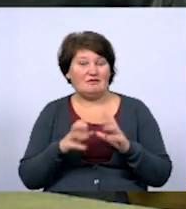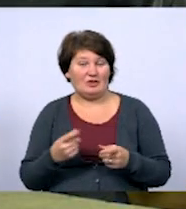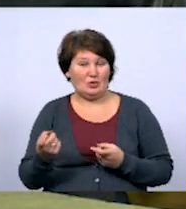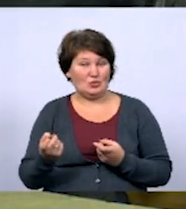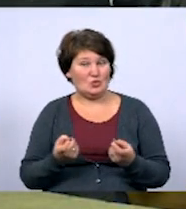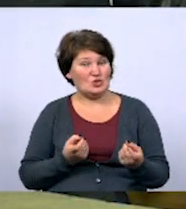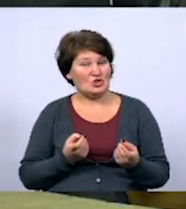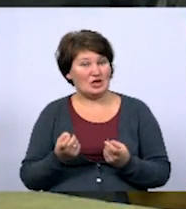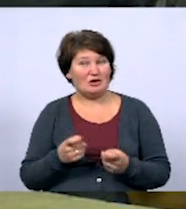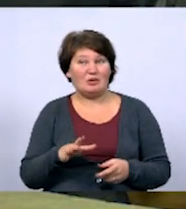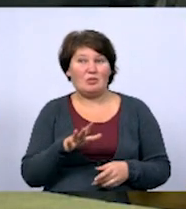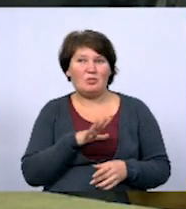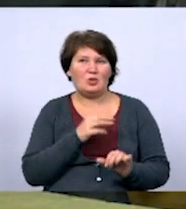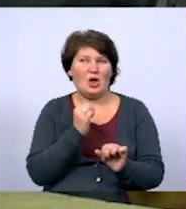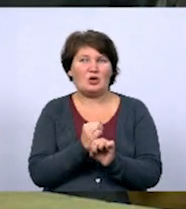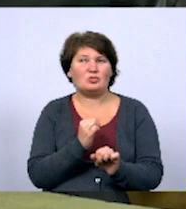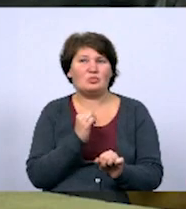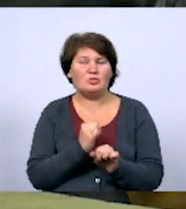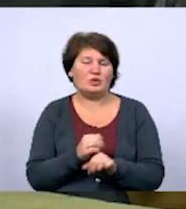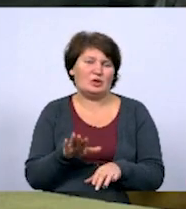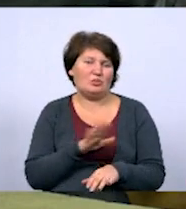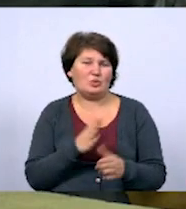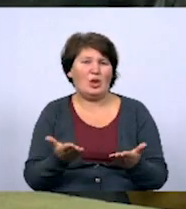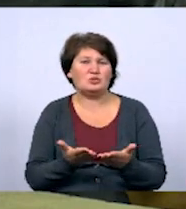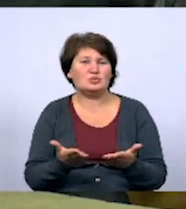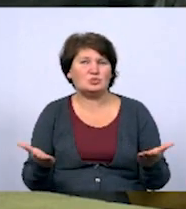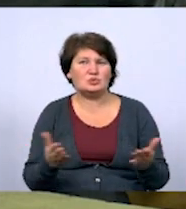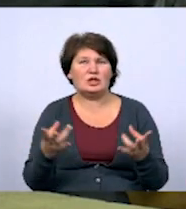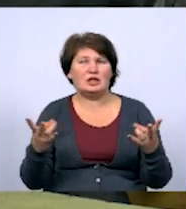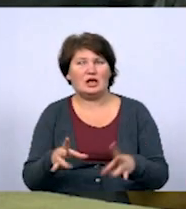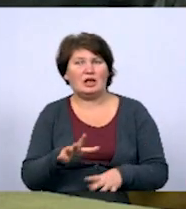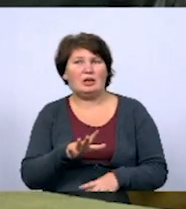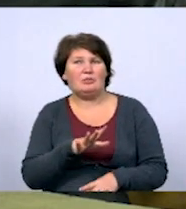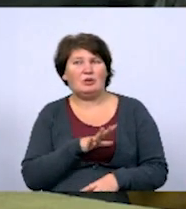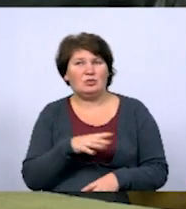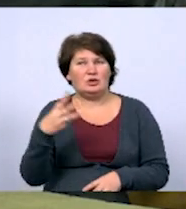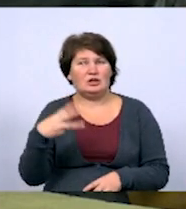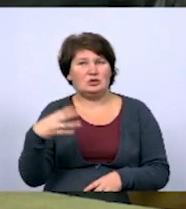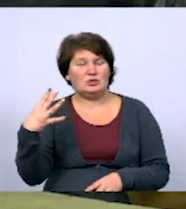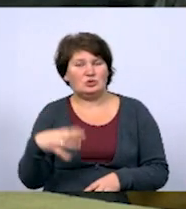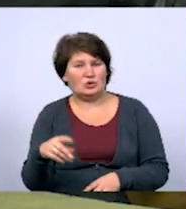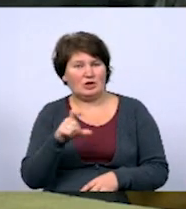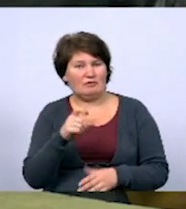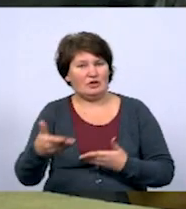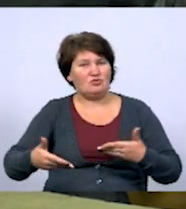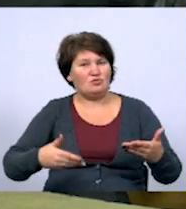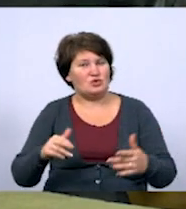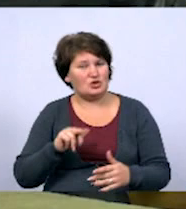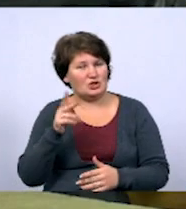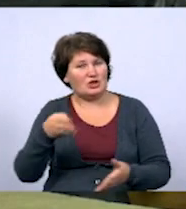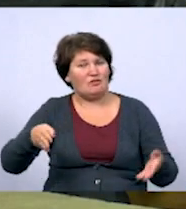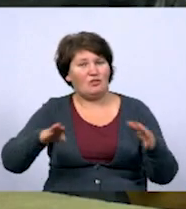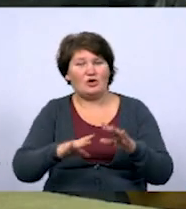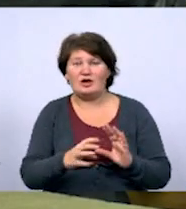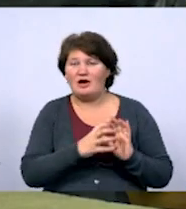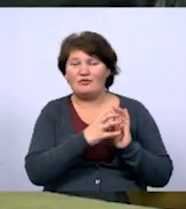нас була атмосферна робота, атмосферна студія. До студії було треба 30-40 хвилин пішки йти в гори, туди транспорт ніякий